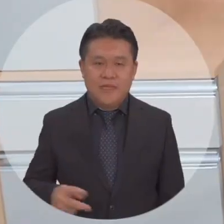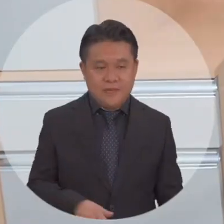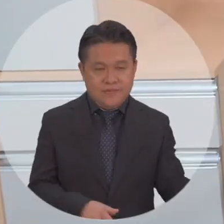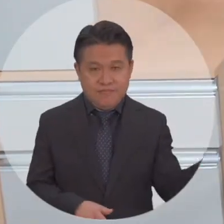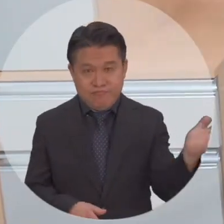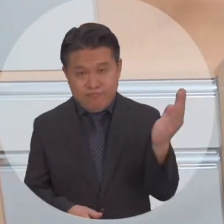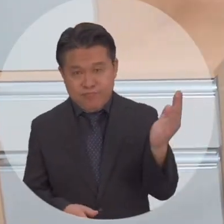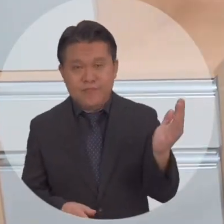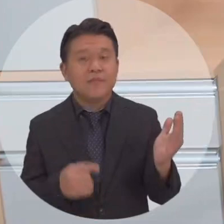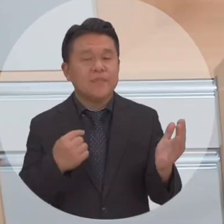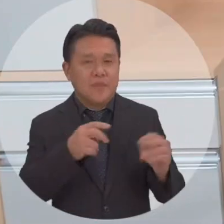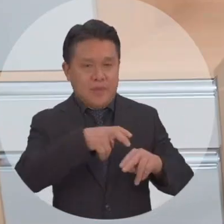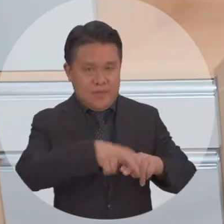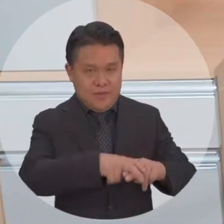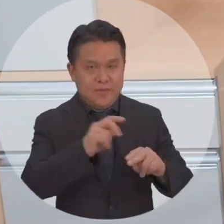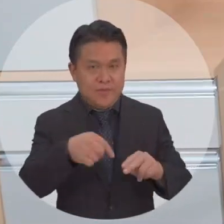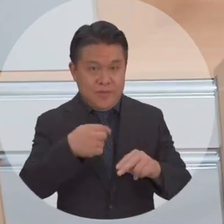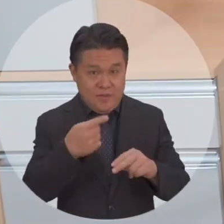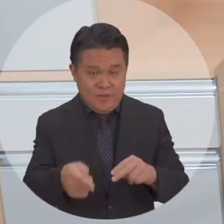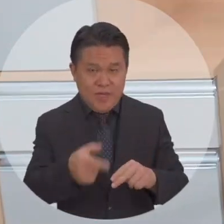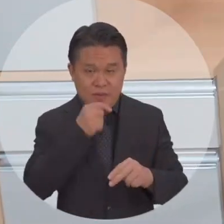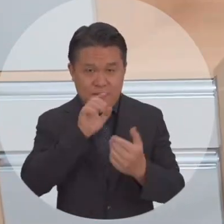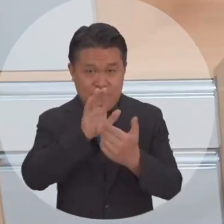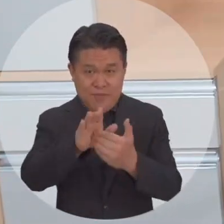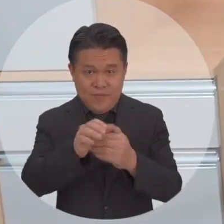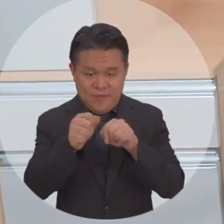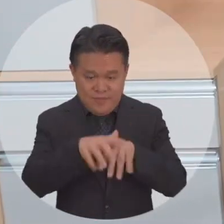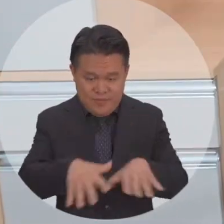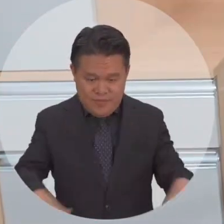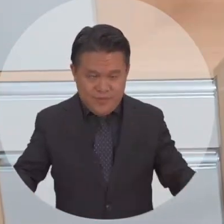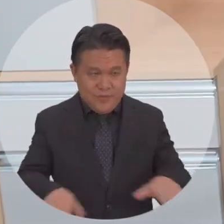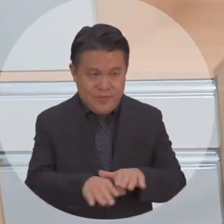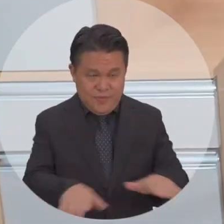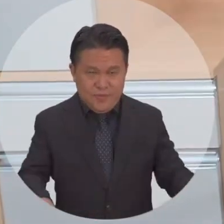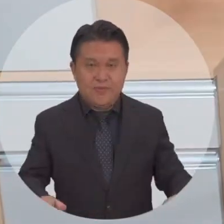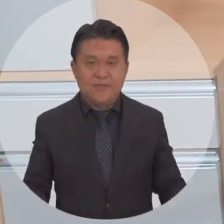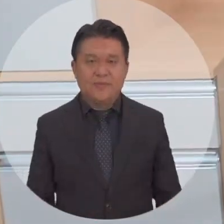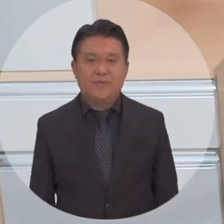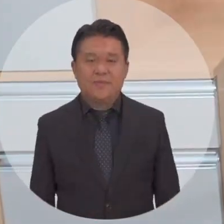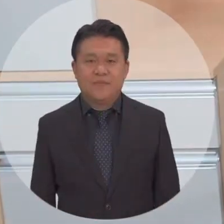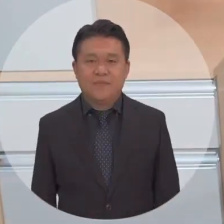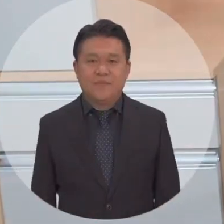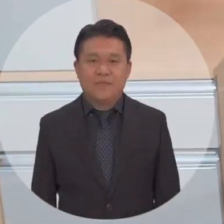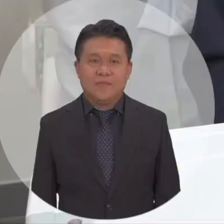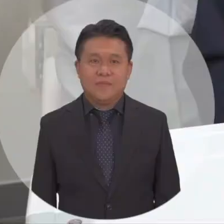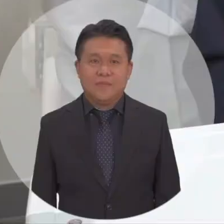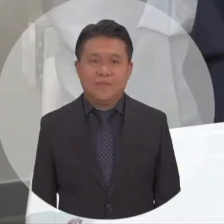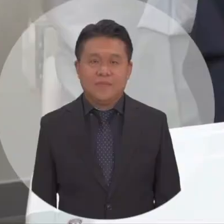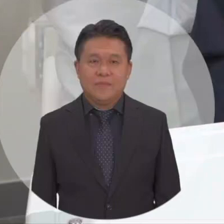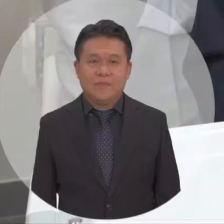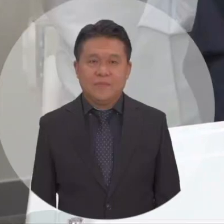침대 머리를 들어 올려 대상자를 앉히고 방수포를 깔아줍니다.